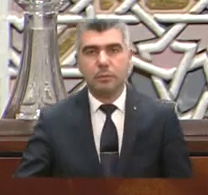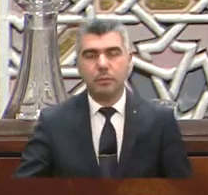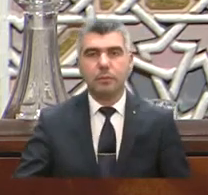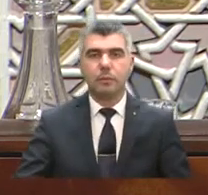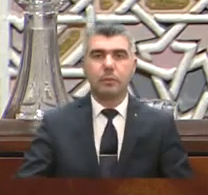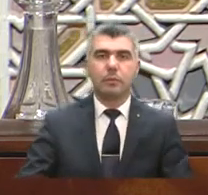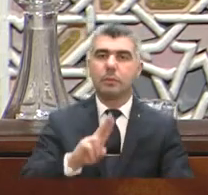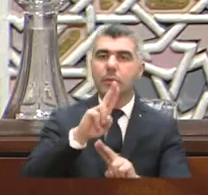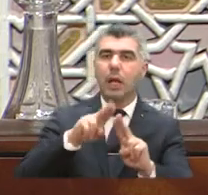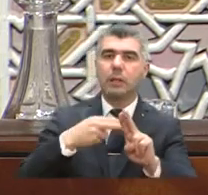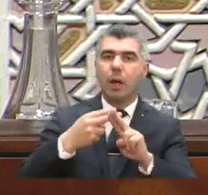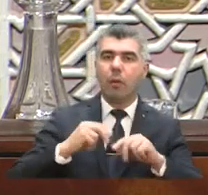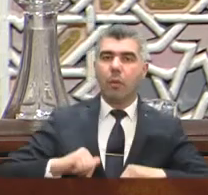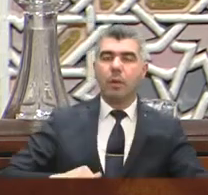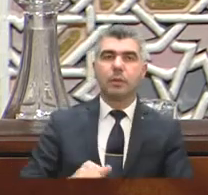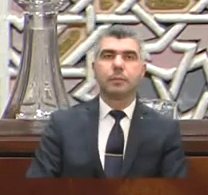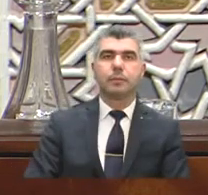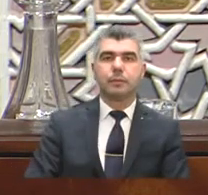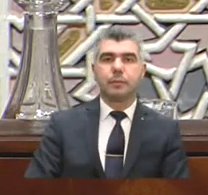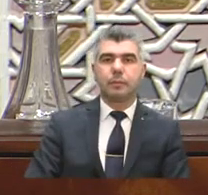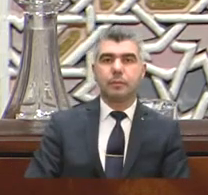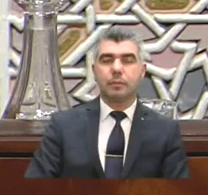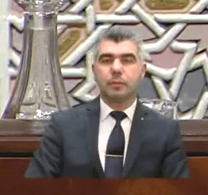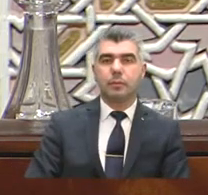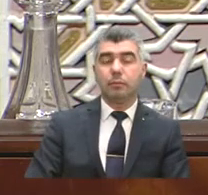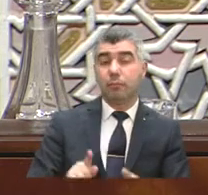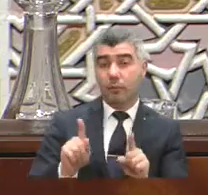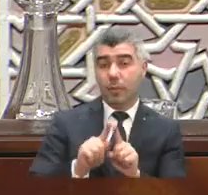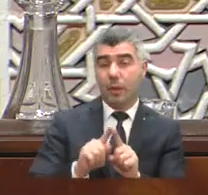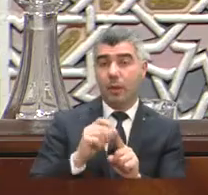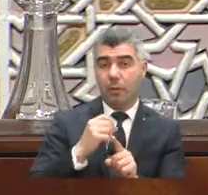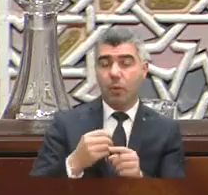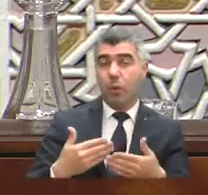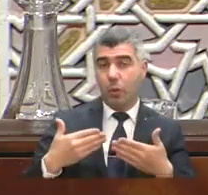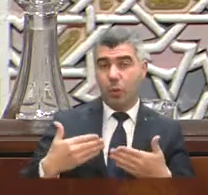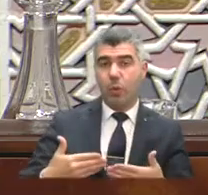الوزير للجواب. عجلة النقل المزدوج هو النقل اللي اليوم